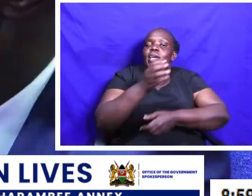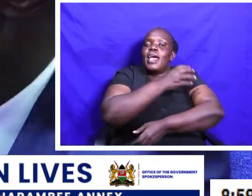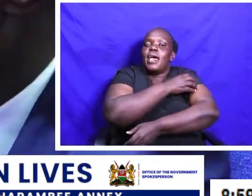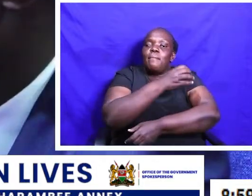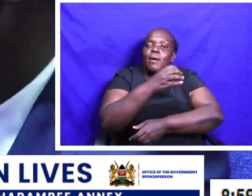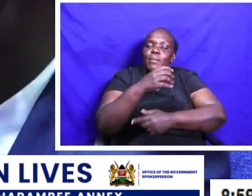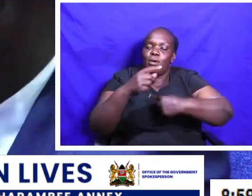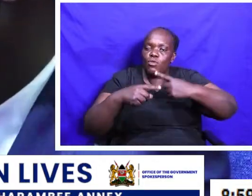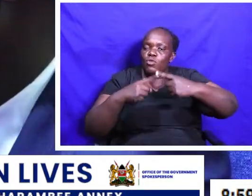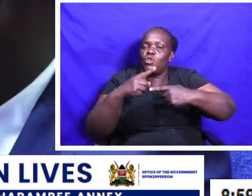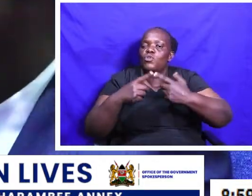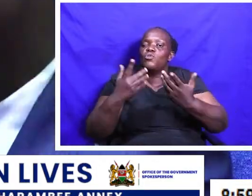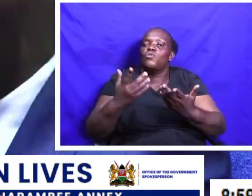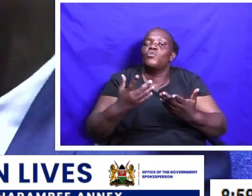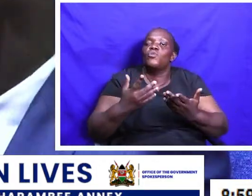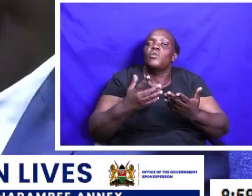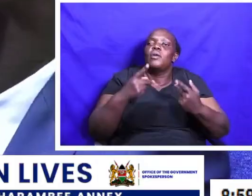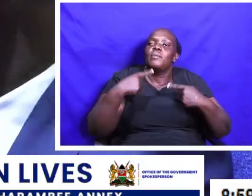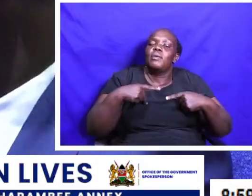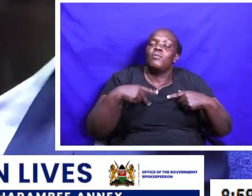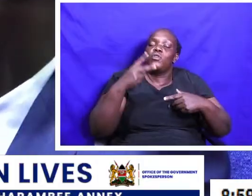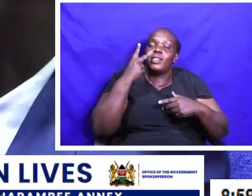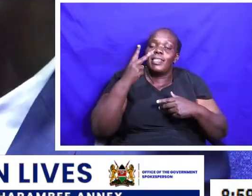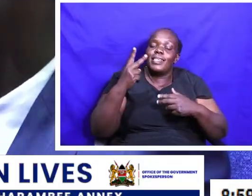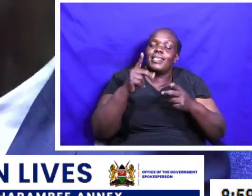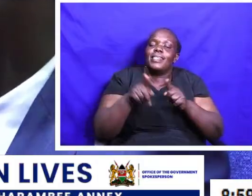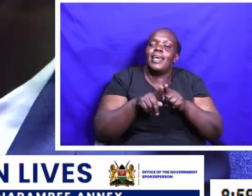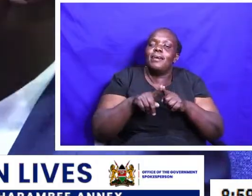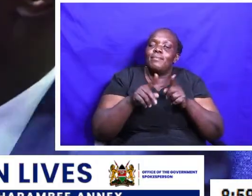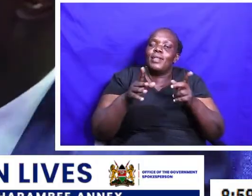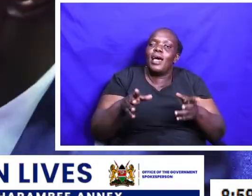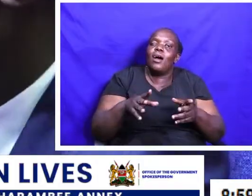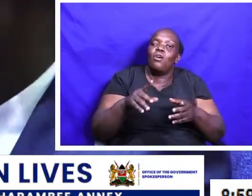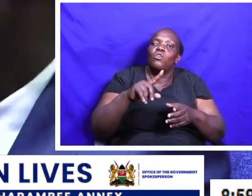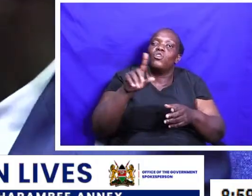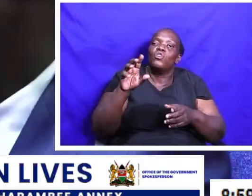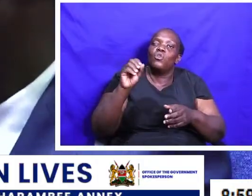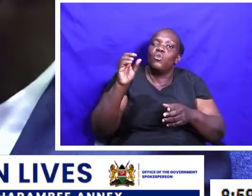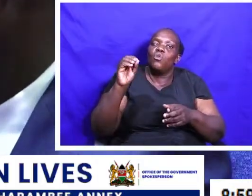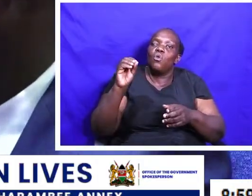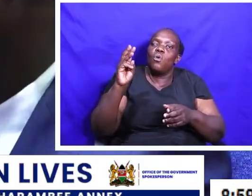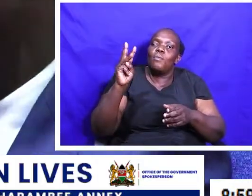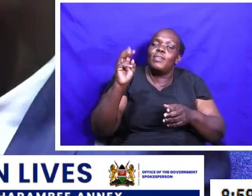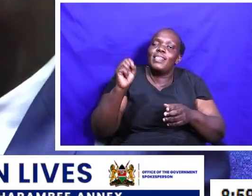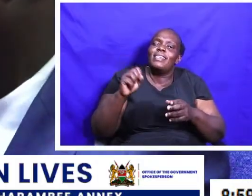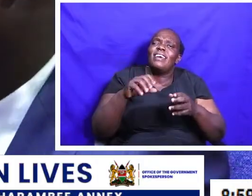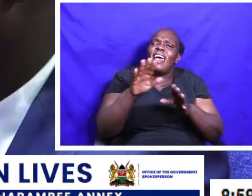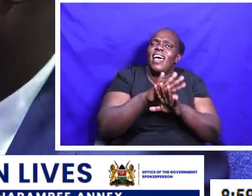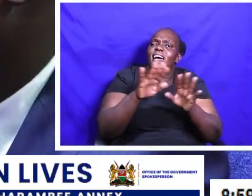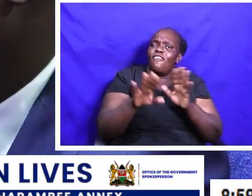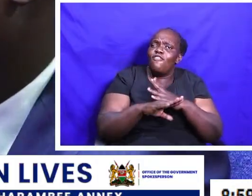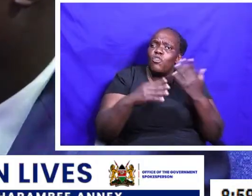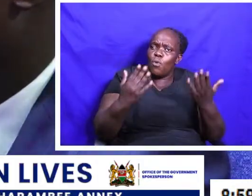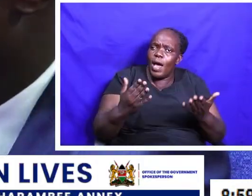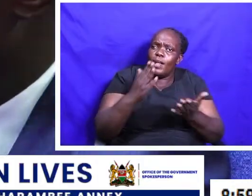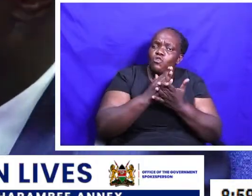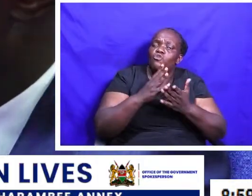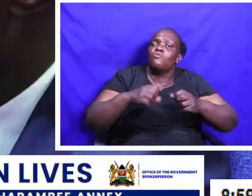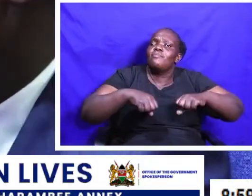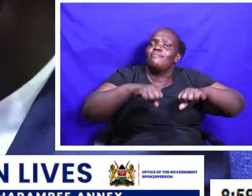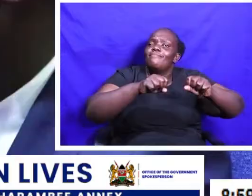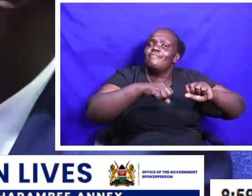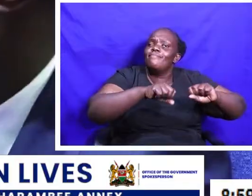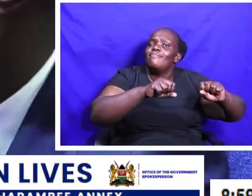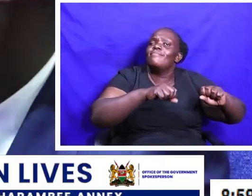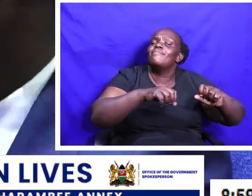economic empowerment ambayo zinaendelea. Na hii ni kitu ambayo watu wanajionea kwa maana iko kwa vyombo vya habari kila mahali. Ambapo